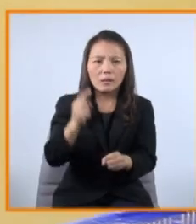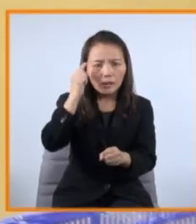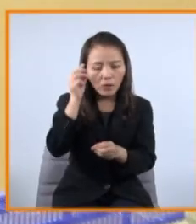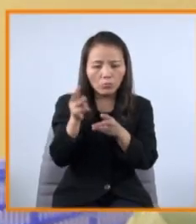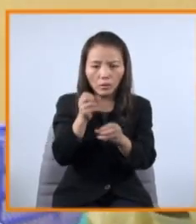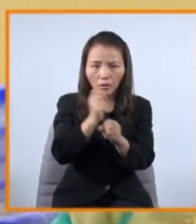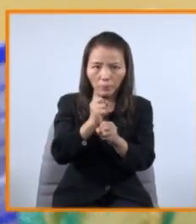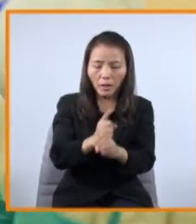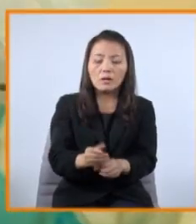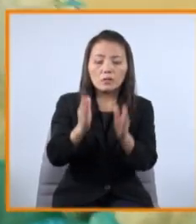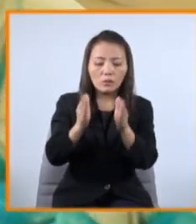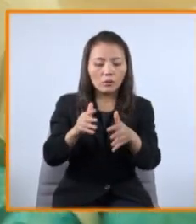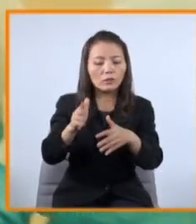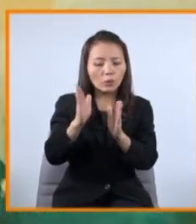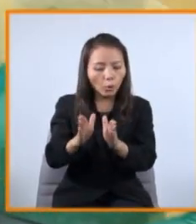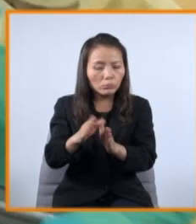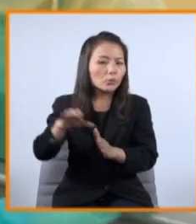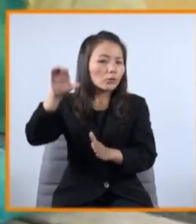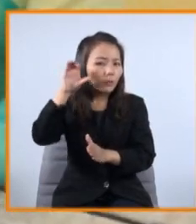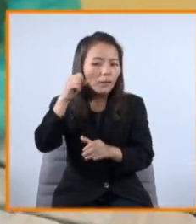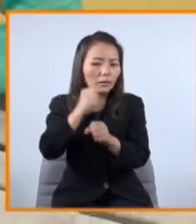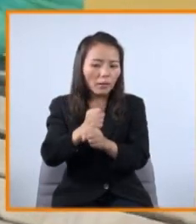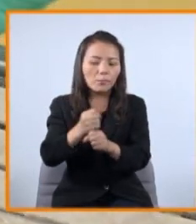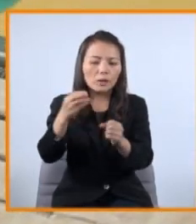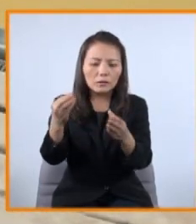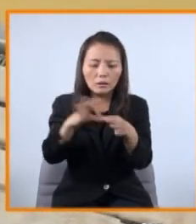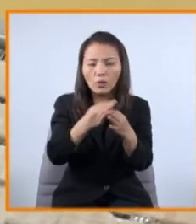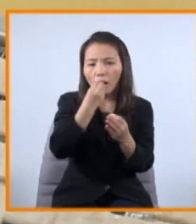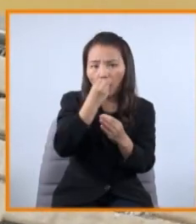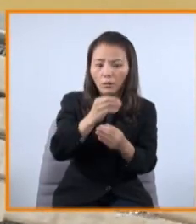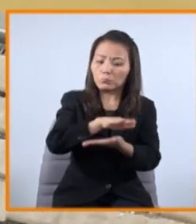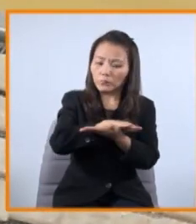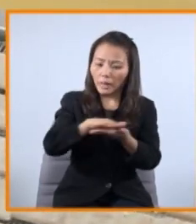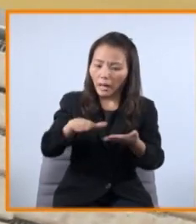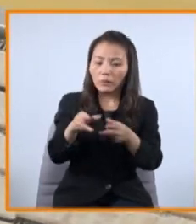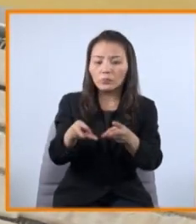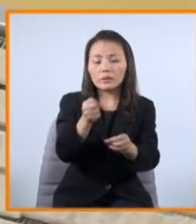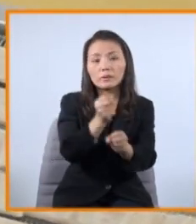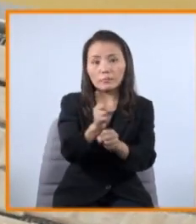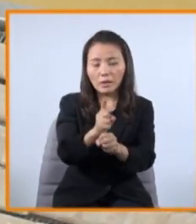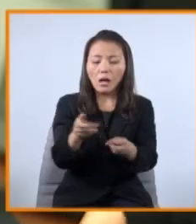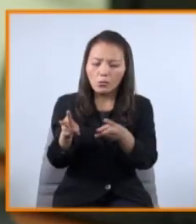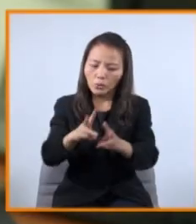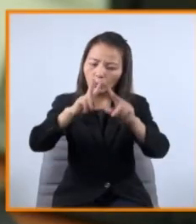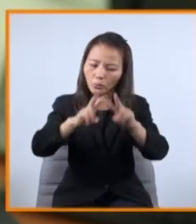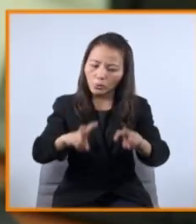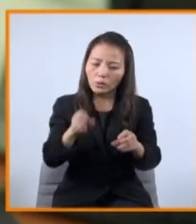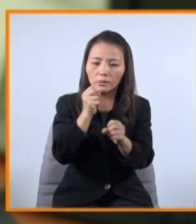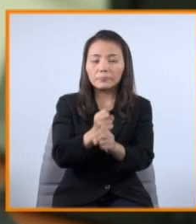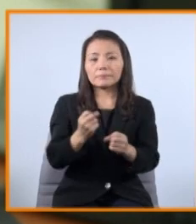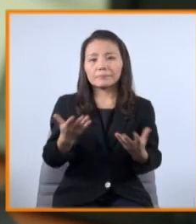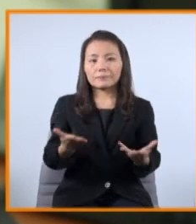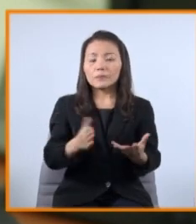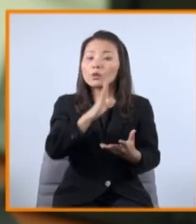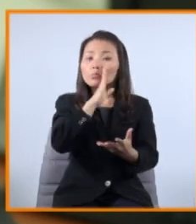ทนมีความเชื่อมั่นในธุรกิจที่เราทำอยู่ในเรื่องของ Foodมีความสะอาดยังไงนะฮะตรวจสอบย้อนกลับได้ยังไงแล้วใน